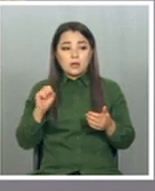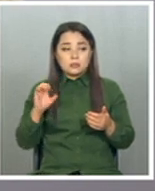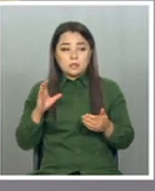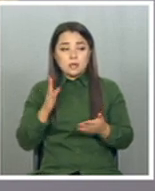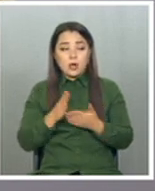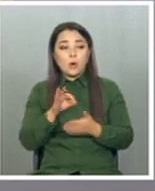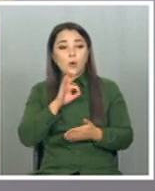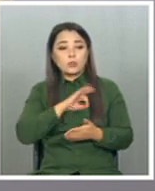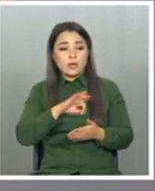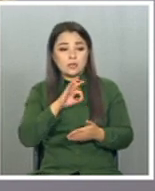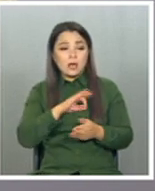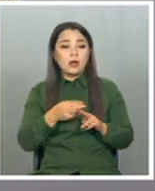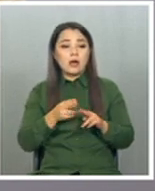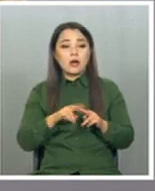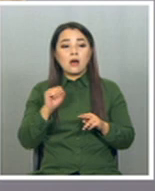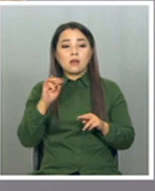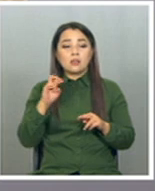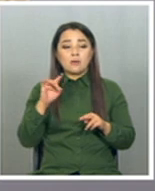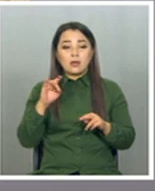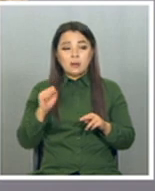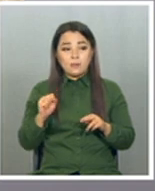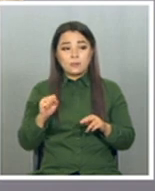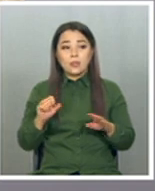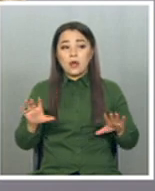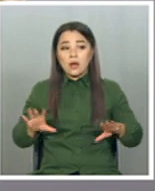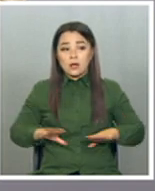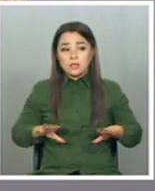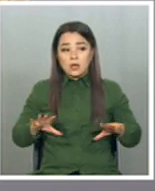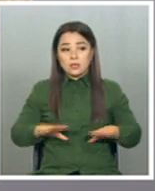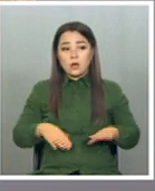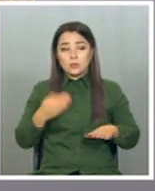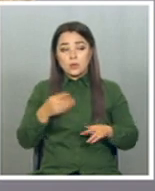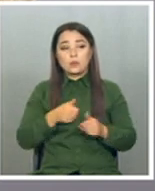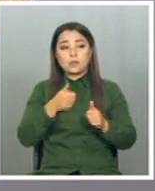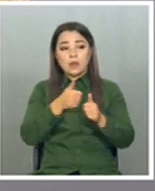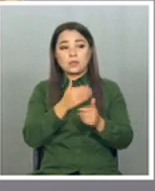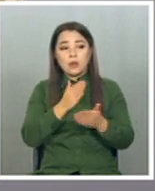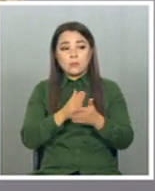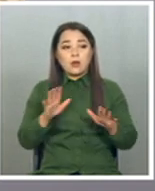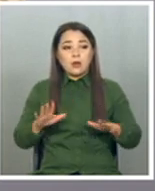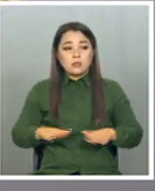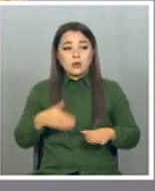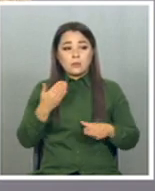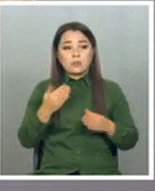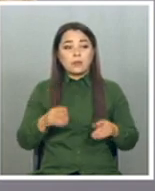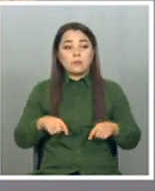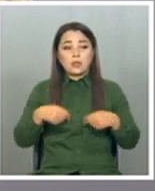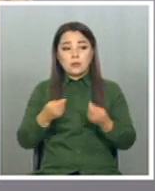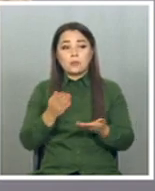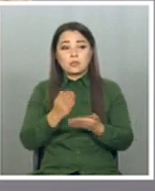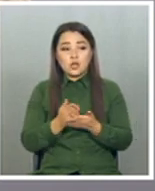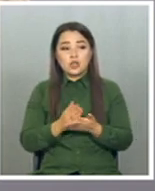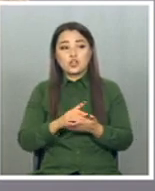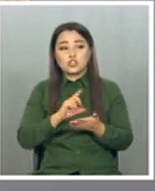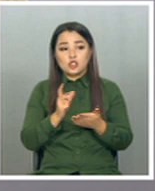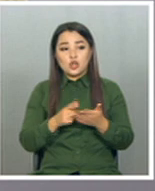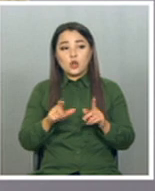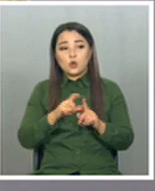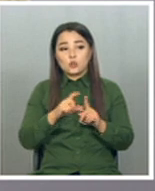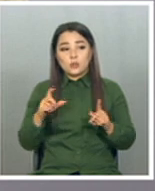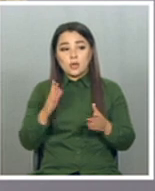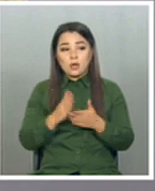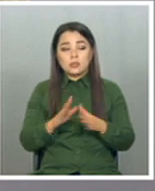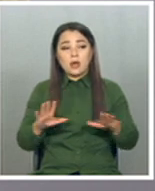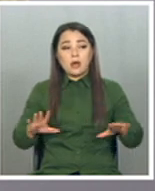екен. Анафора – ат құйрығын кесермін, ат сауырын берермін. Жыр жолдары –